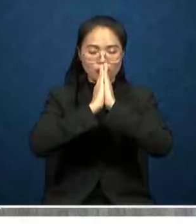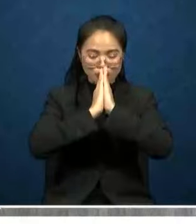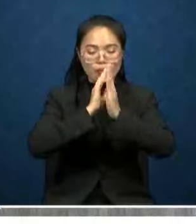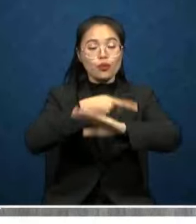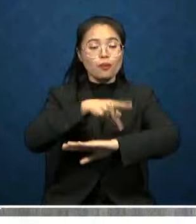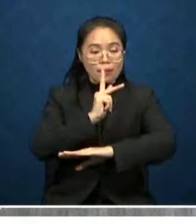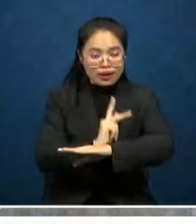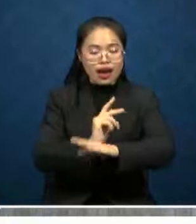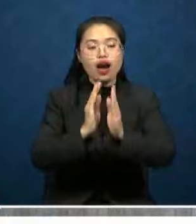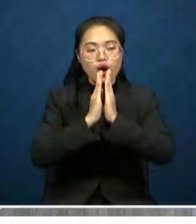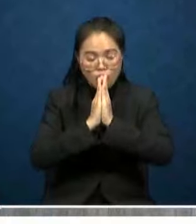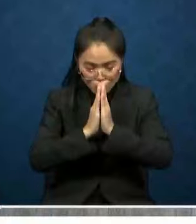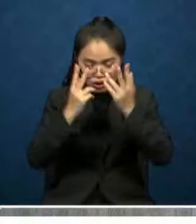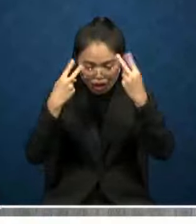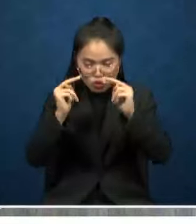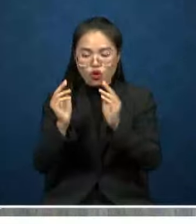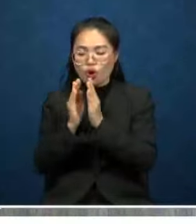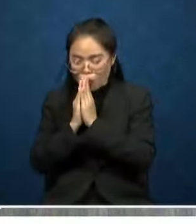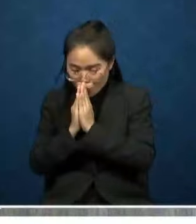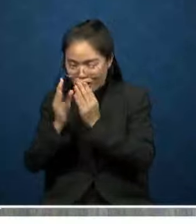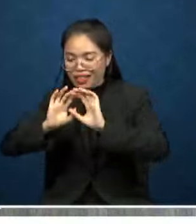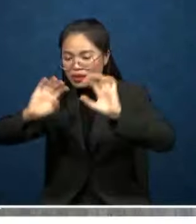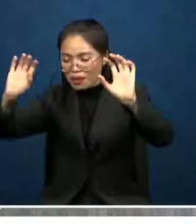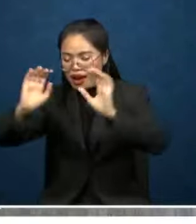คุณท่านนายกรัฐมนตรีและรัฐมนตรีอีกครั้งหนึครับขอบพระคุณครับ